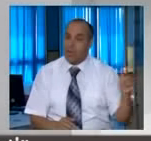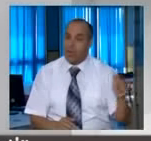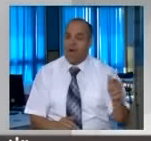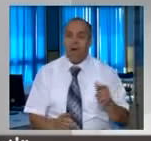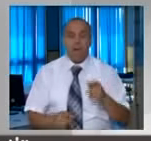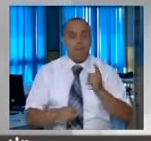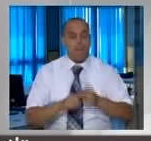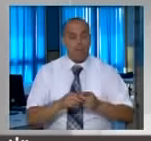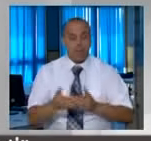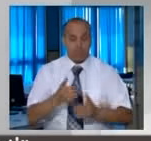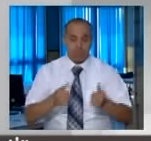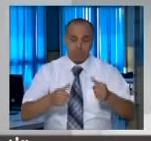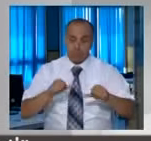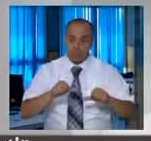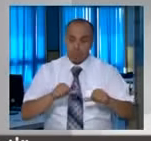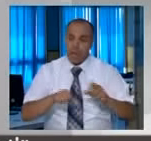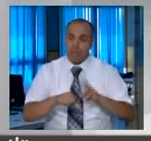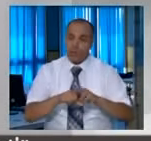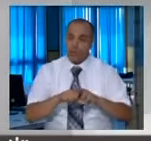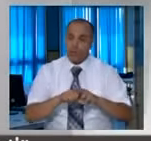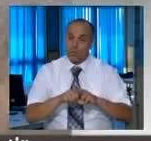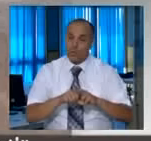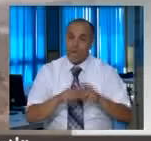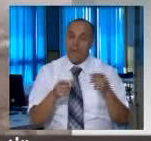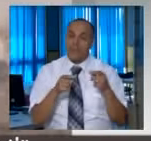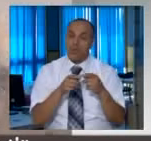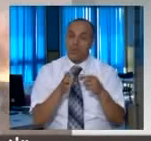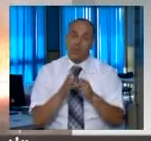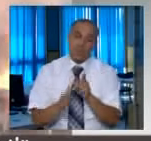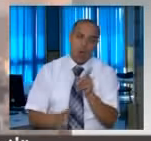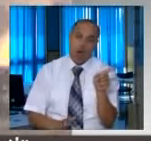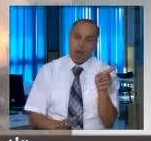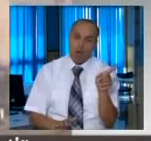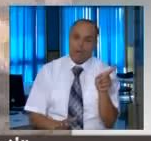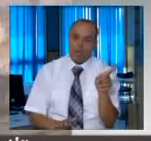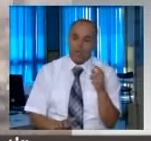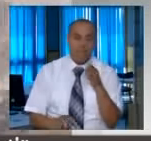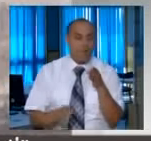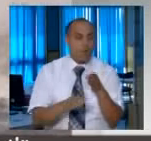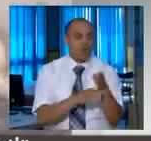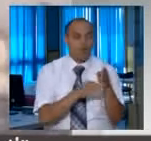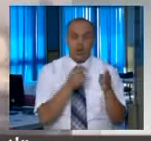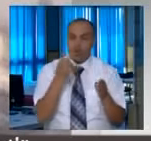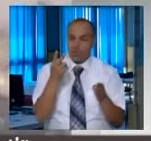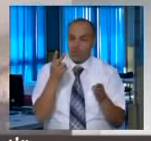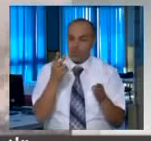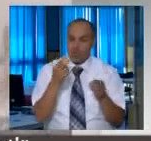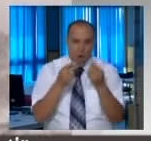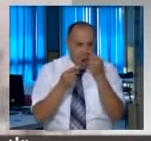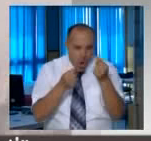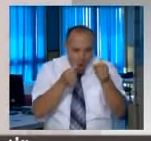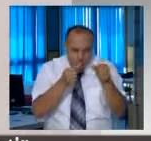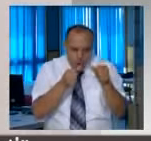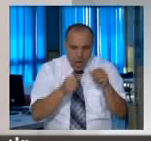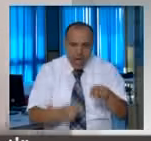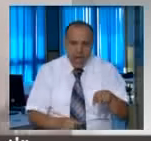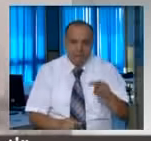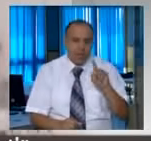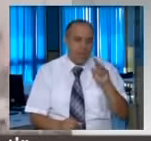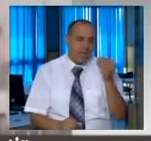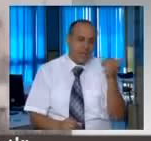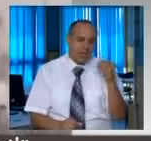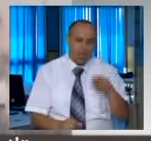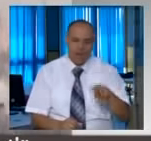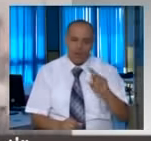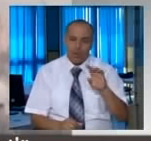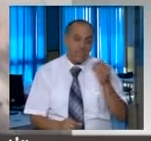الأسلحة الكيميائية ألقى بالمسؤولية على القوات الحكومية السورية في هجومين بغاز الكلور وقع مايو 14